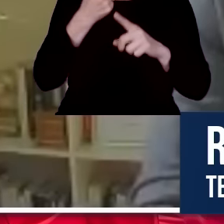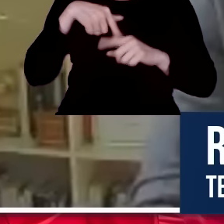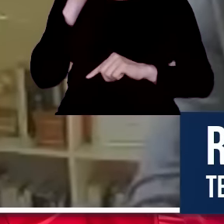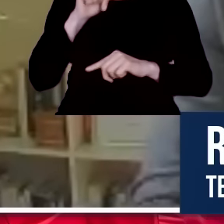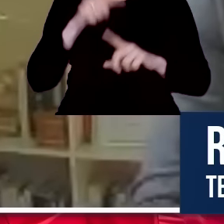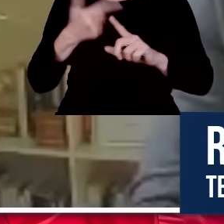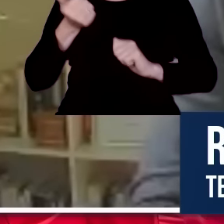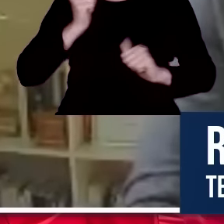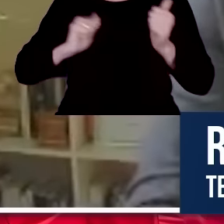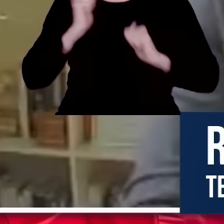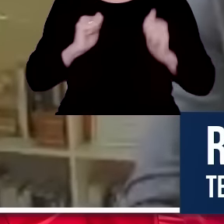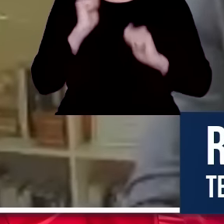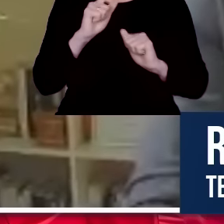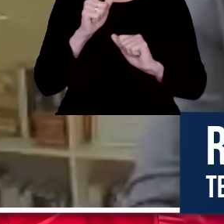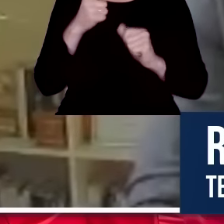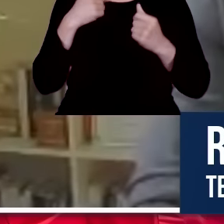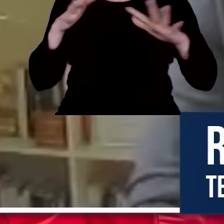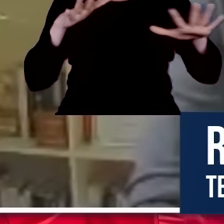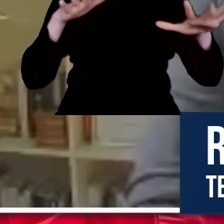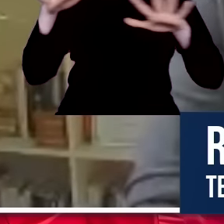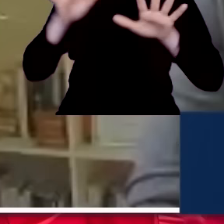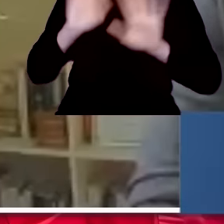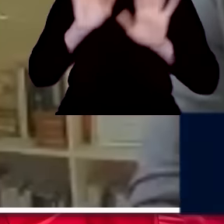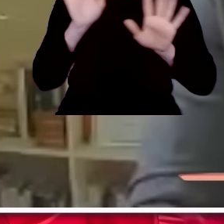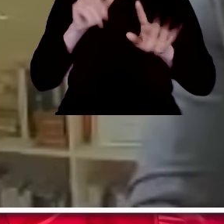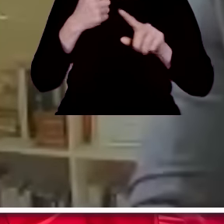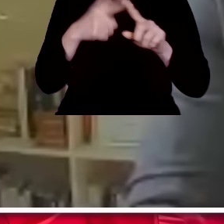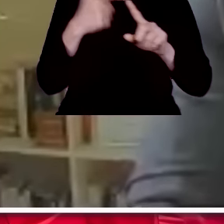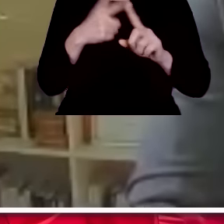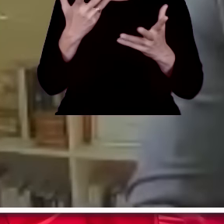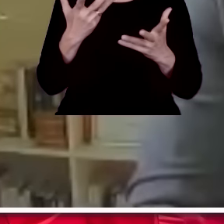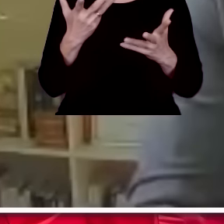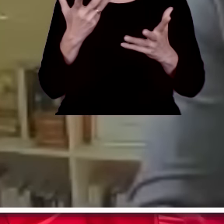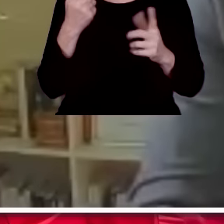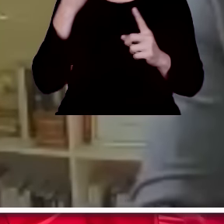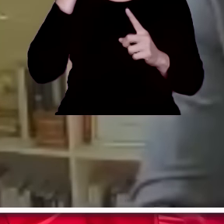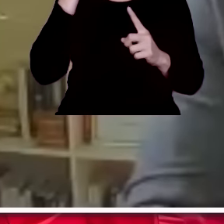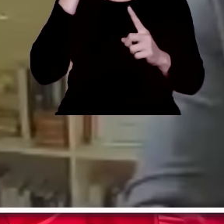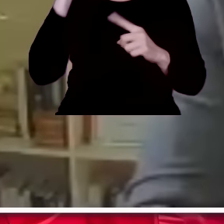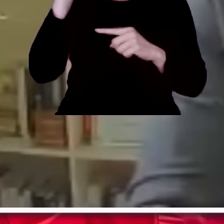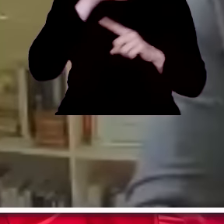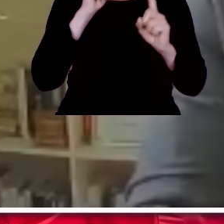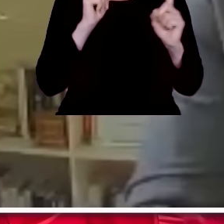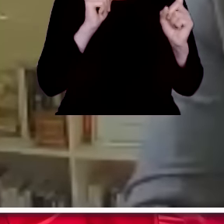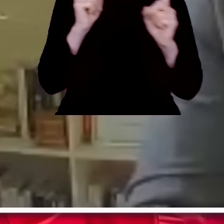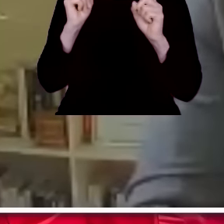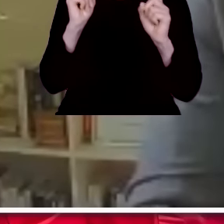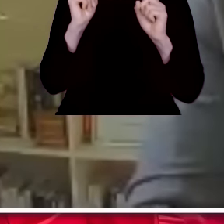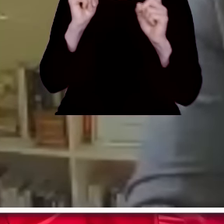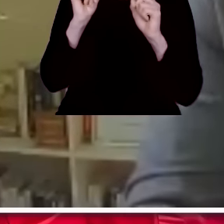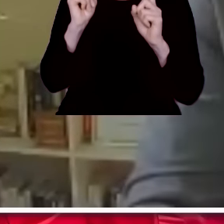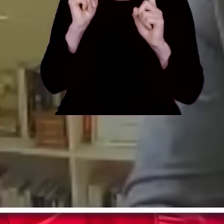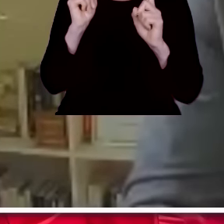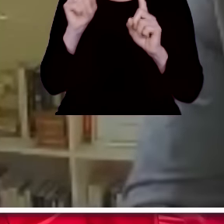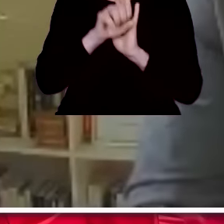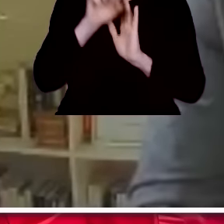panikę jeszcze na szczęście ale na pewno Powinna również budzić ostrożność i i jakby szczególną uwagę ABW oraz